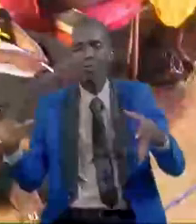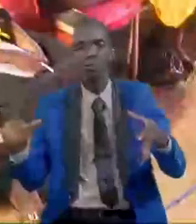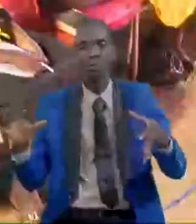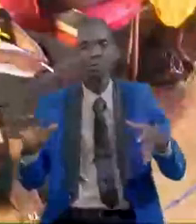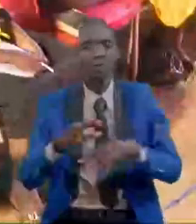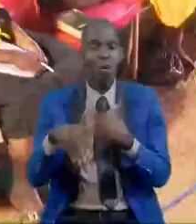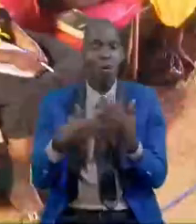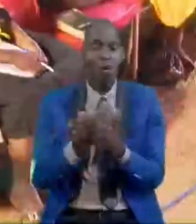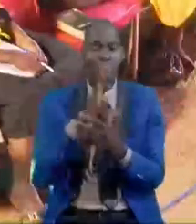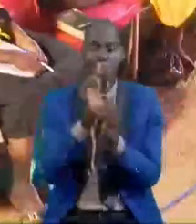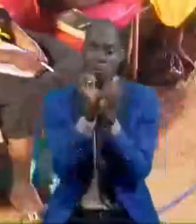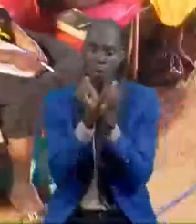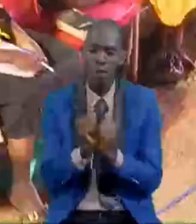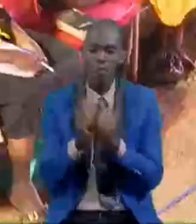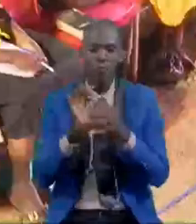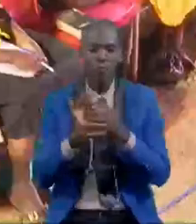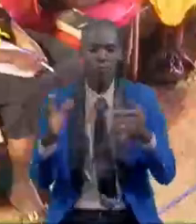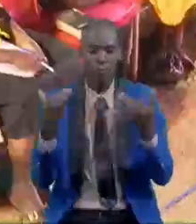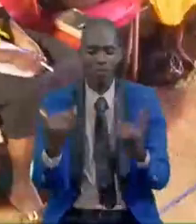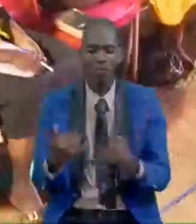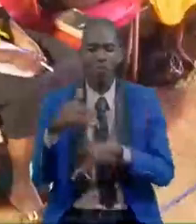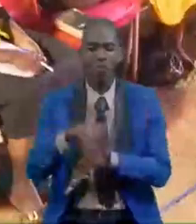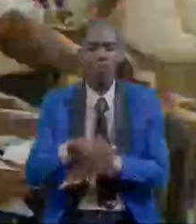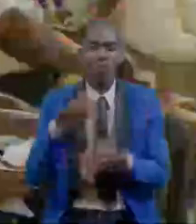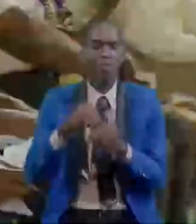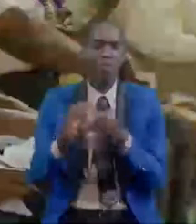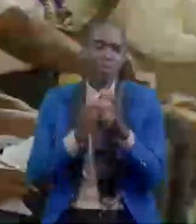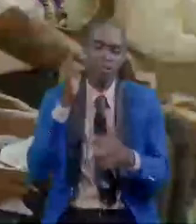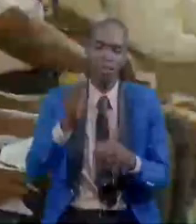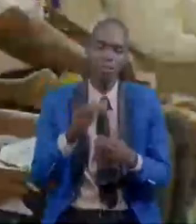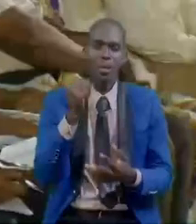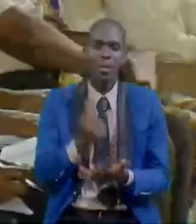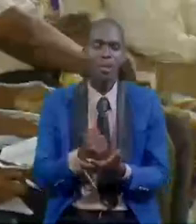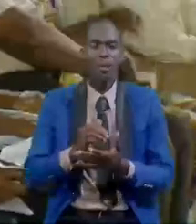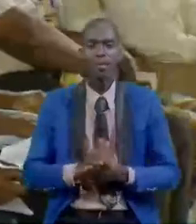rompus. Tous tes liens sont rompus ce soir au nom de Jésus.